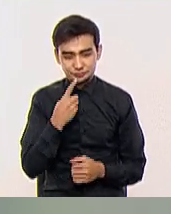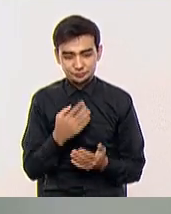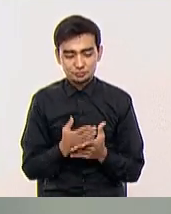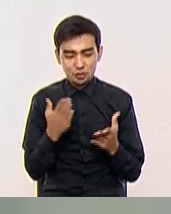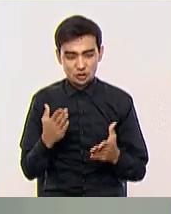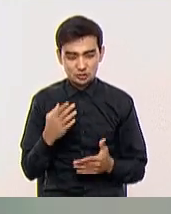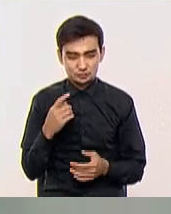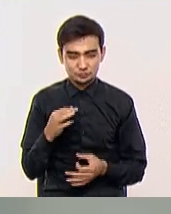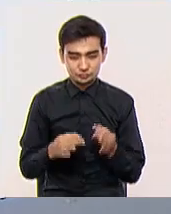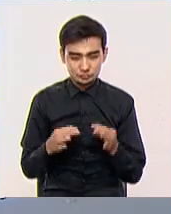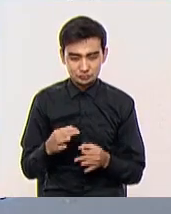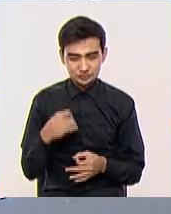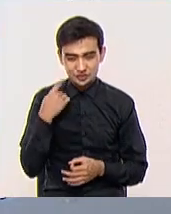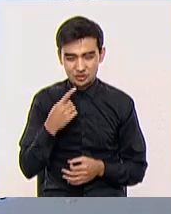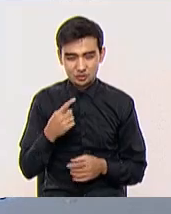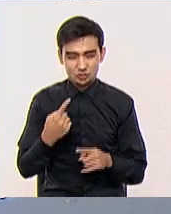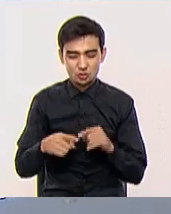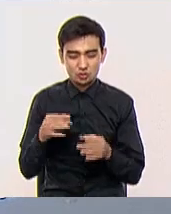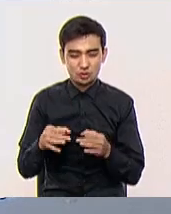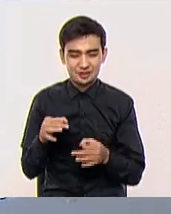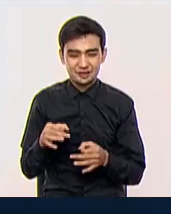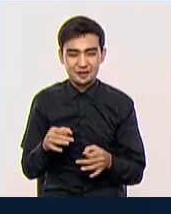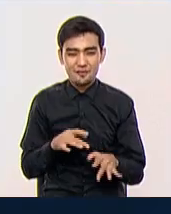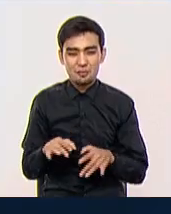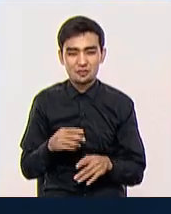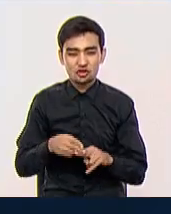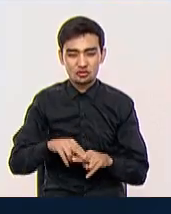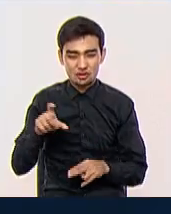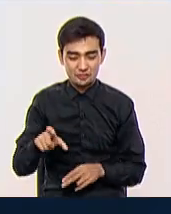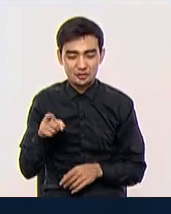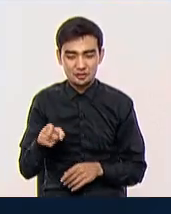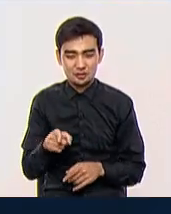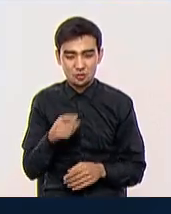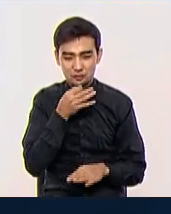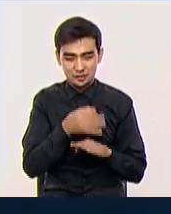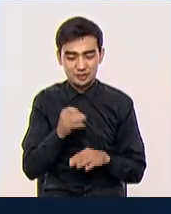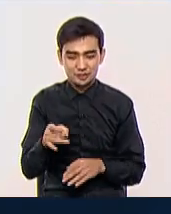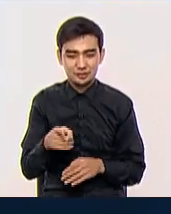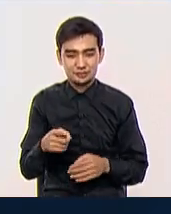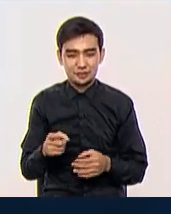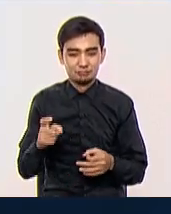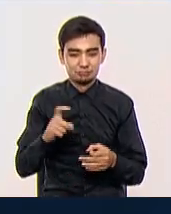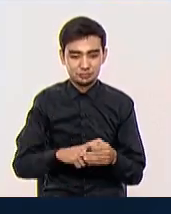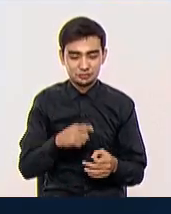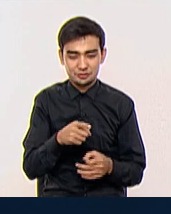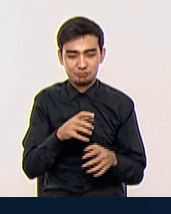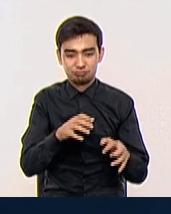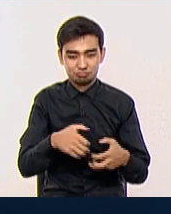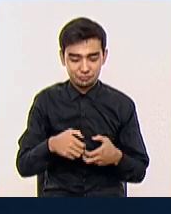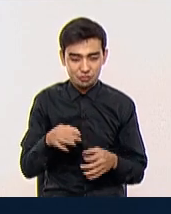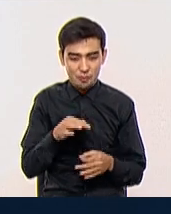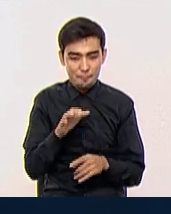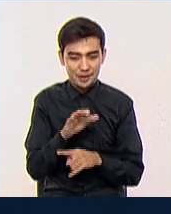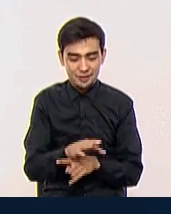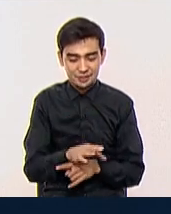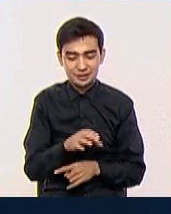Көбінесе жеке сот орындаушыларға тапсырылады. Сот орындаушы осы мүлікті енгізу туралы қаулы шығарады. Ол